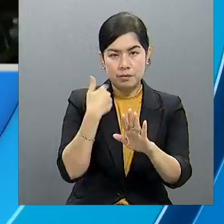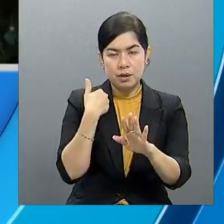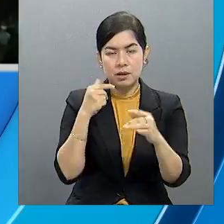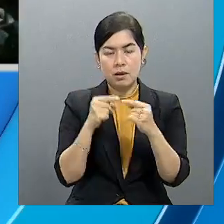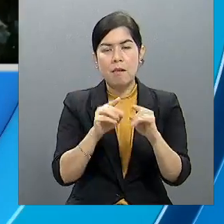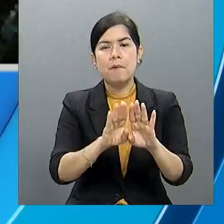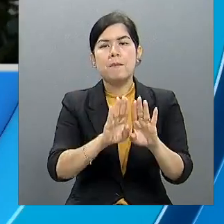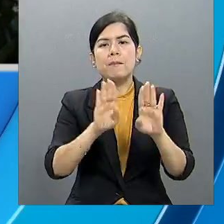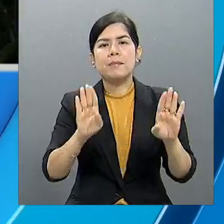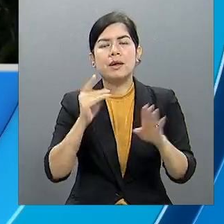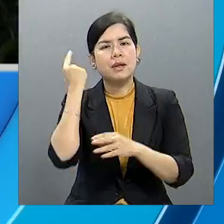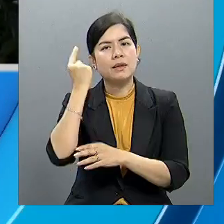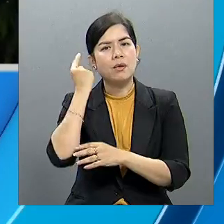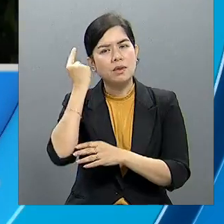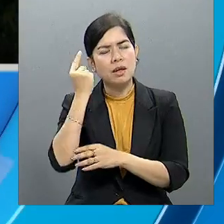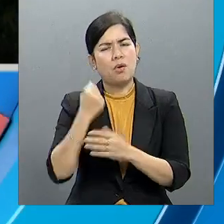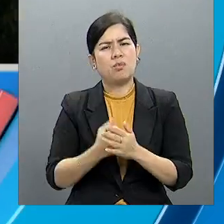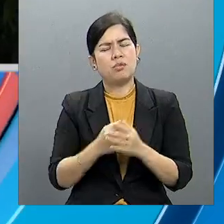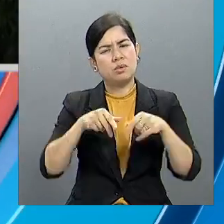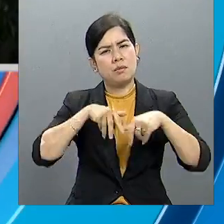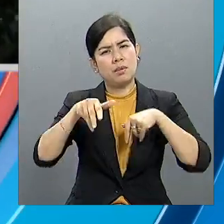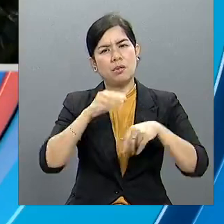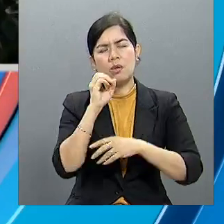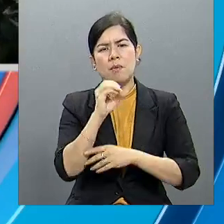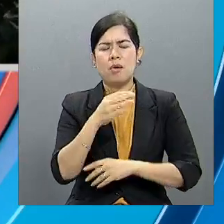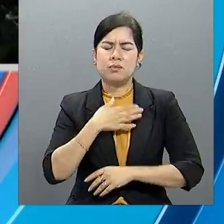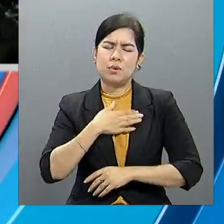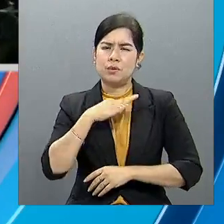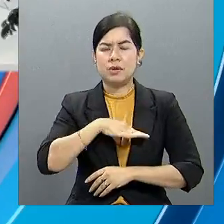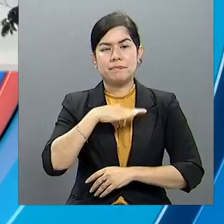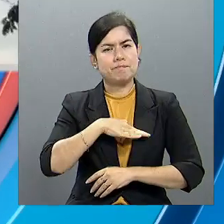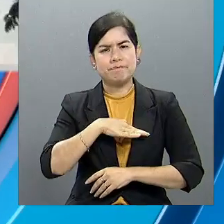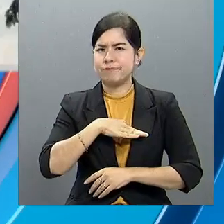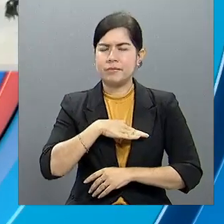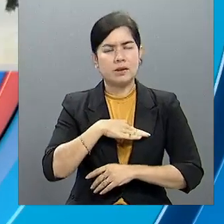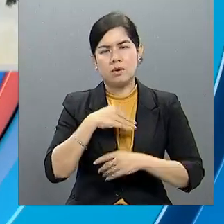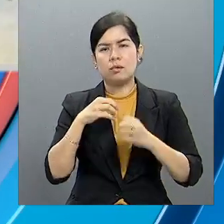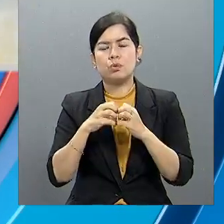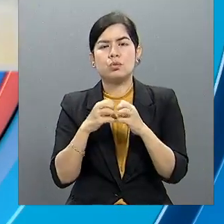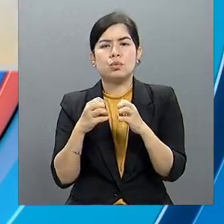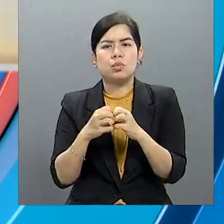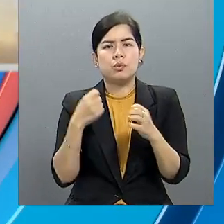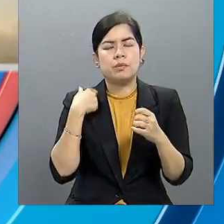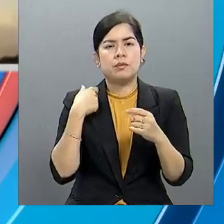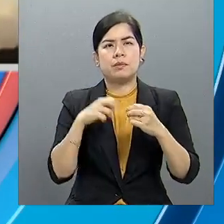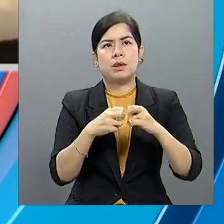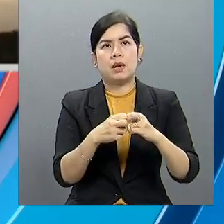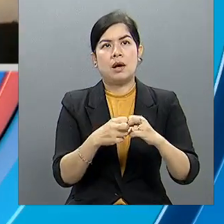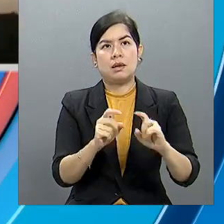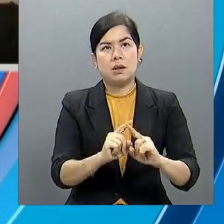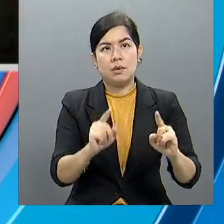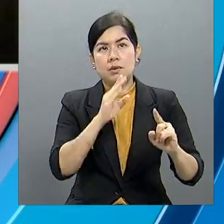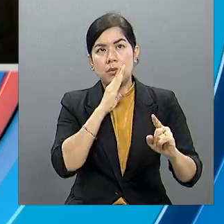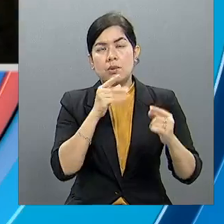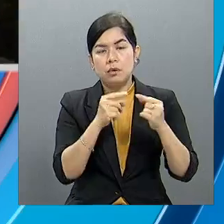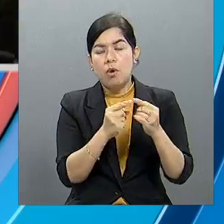รสสไม่คุนชินรู้สึกย Blizzard whenรืออยที่เราใช้เวลาไปสักช